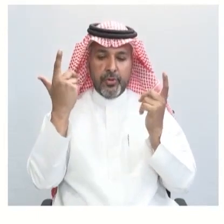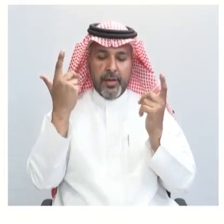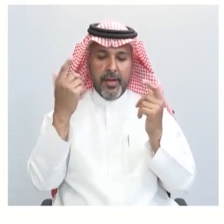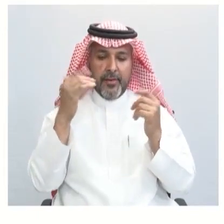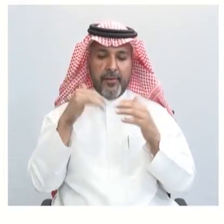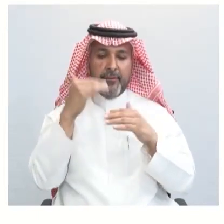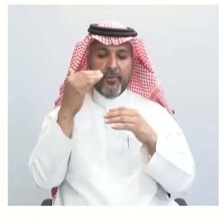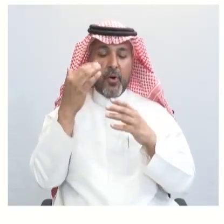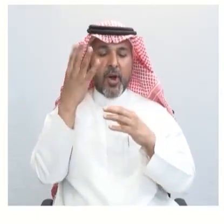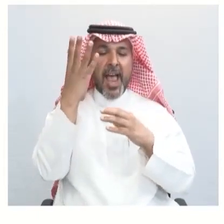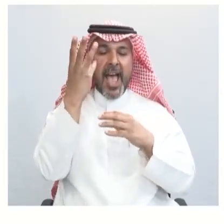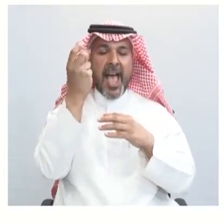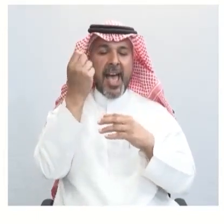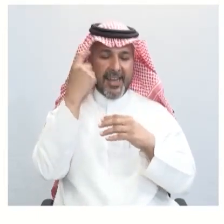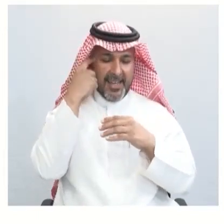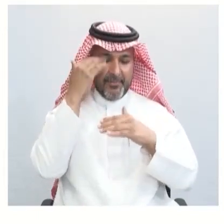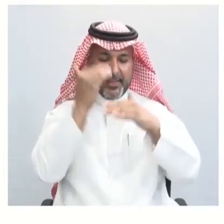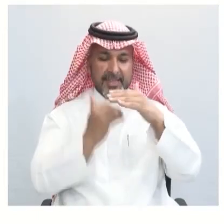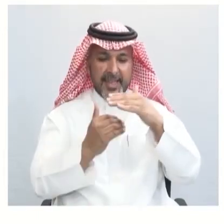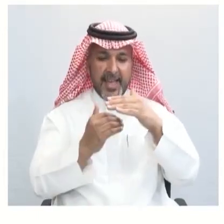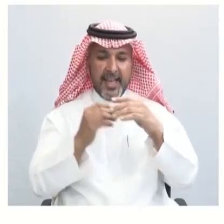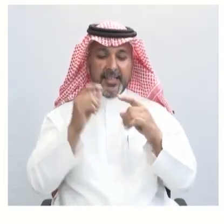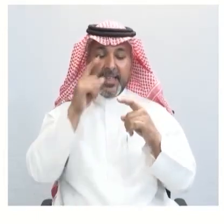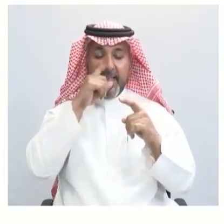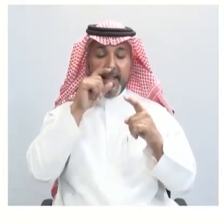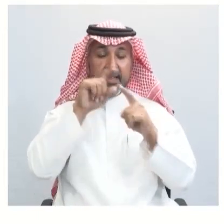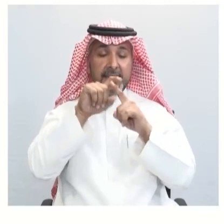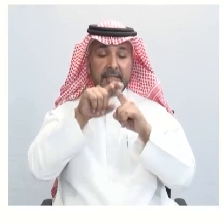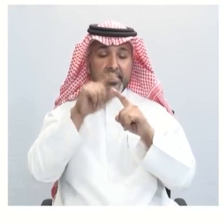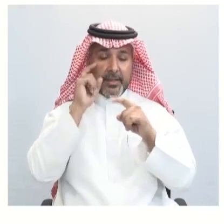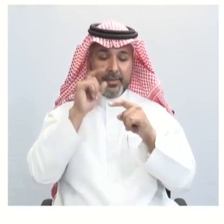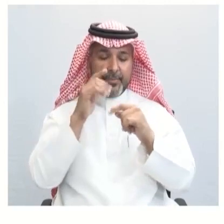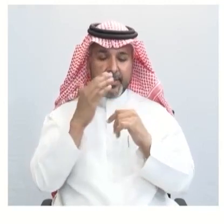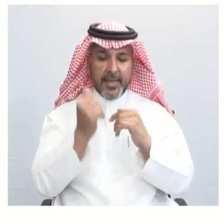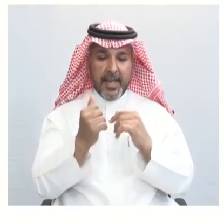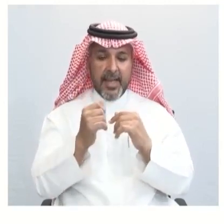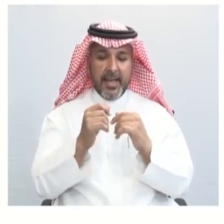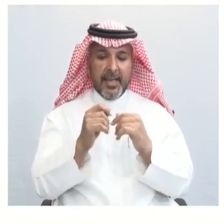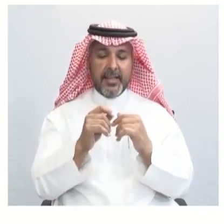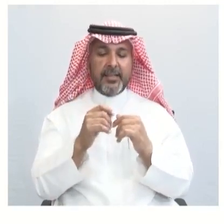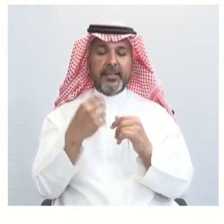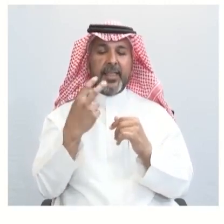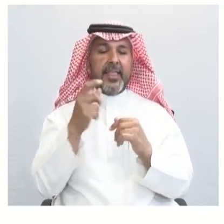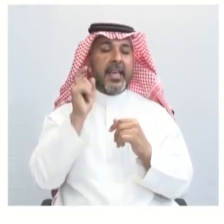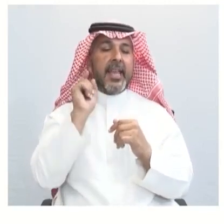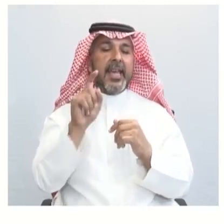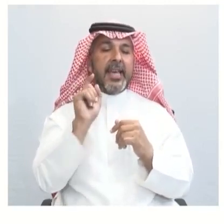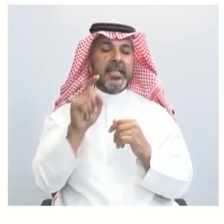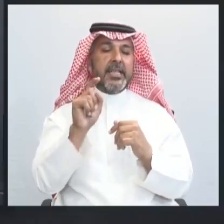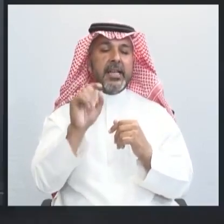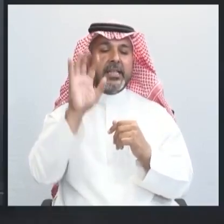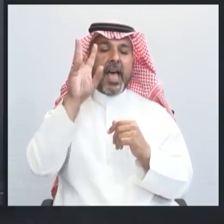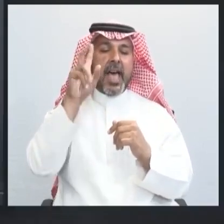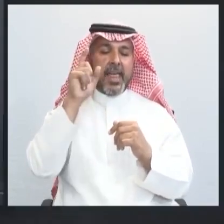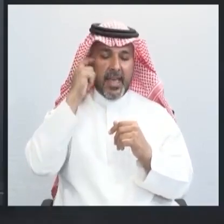نسبيه ليش سميناها داله مقلوب لان البسط لا يوجد فيه متغير نتعرف ان شاء الله باذن